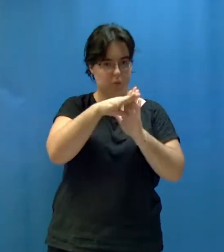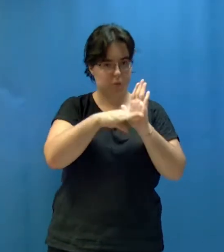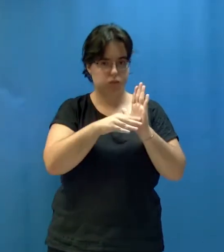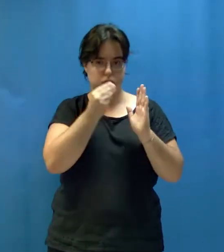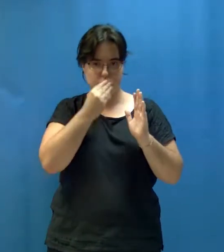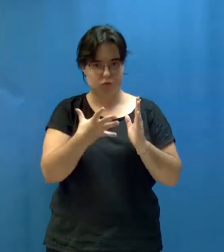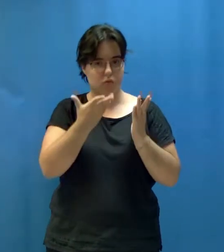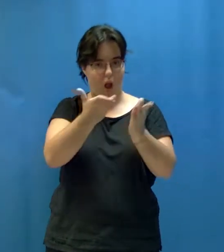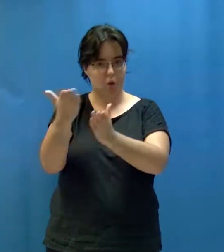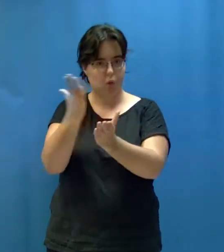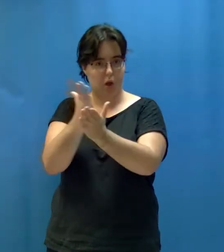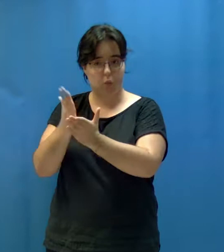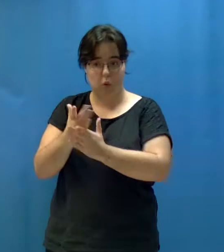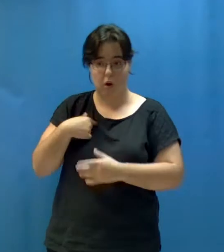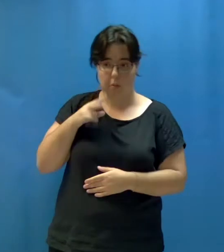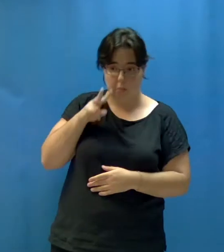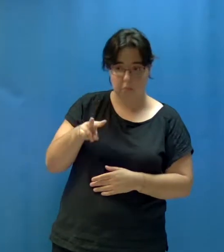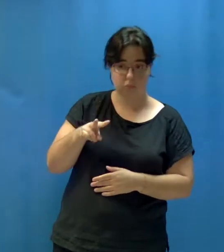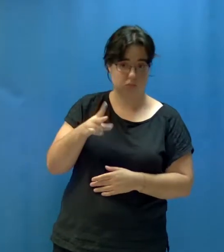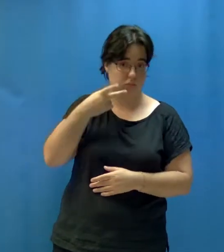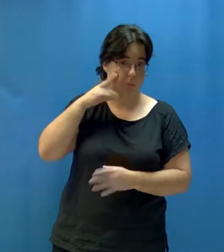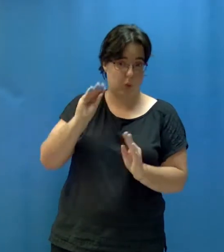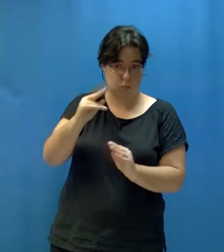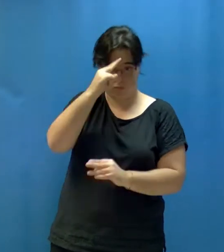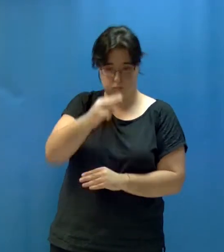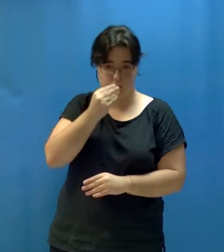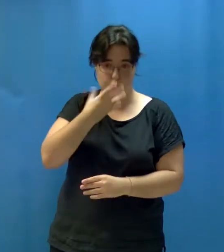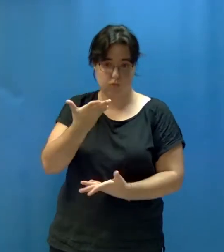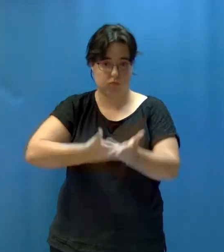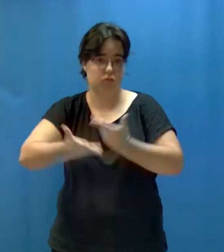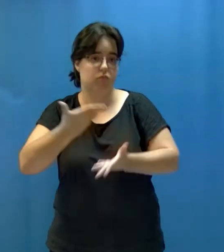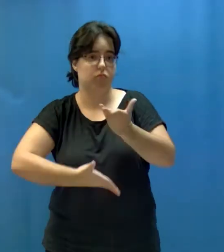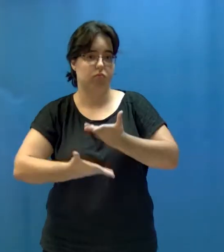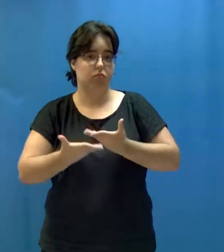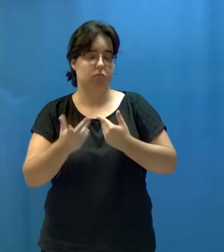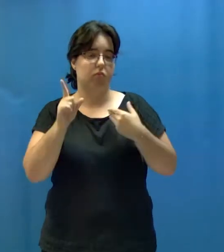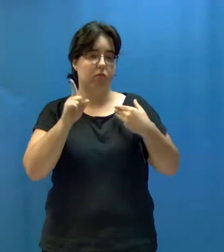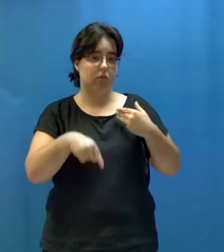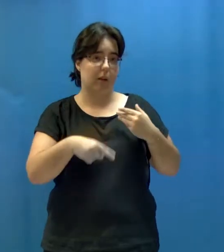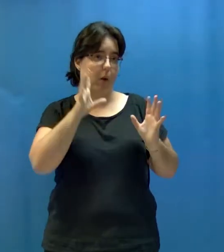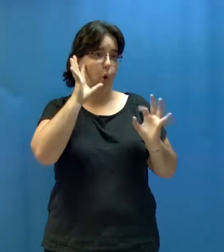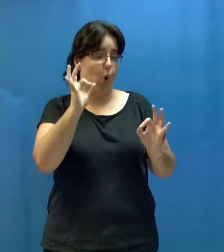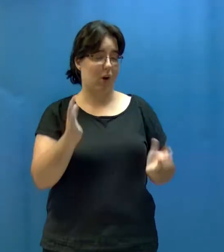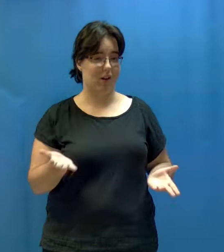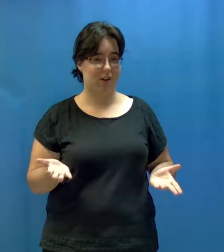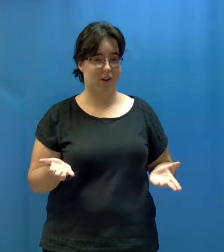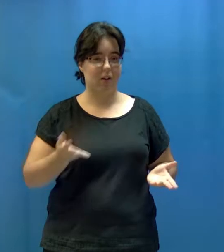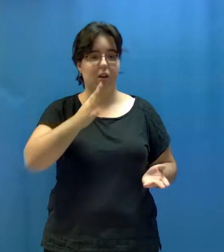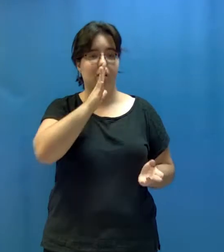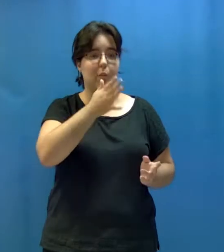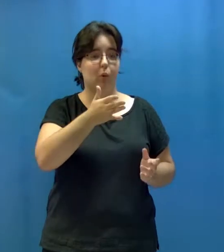escoles, nosaltres hem de continuar actuant en conseqüència. I també per coherència, perquè aquest